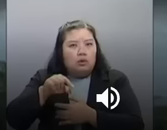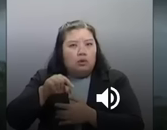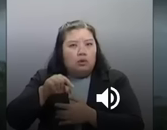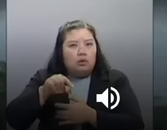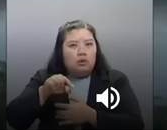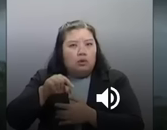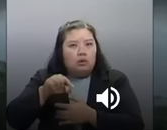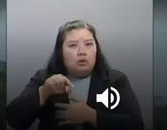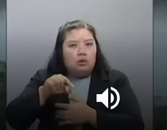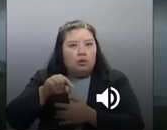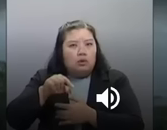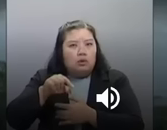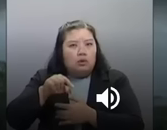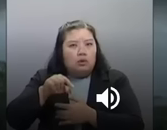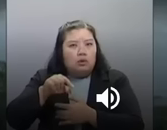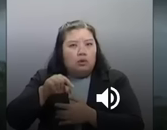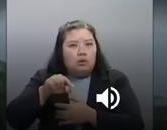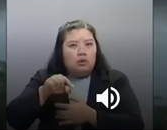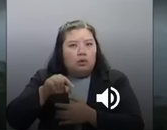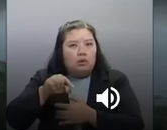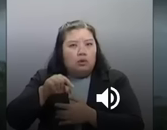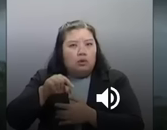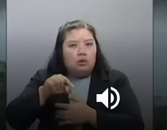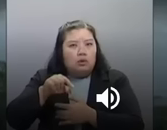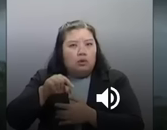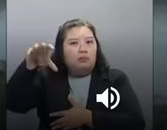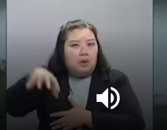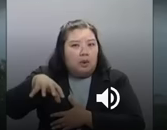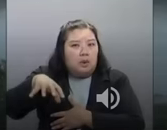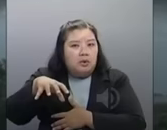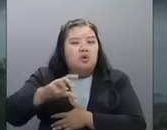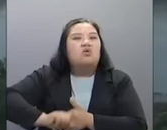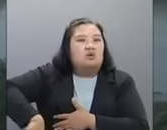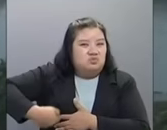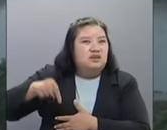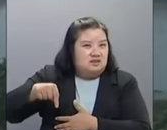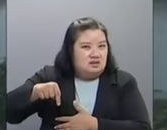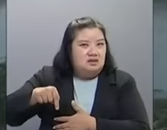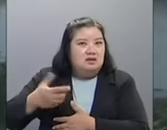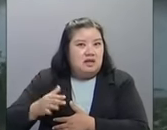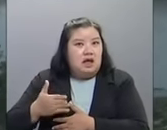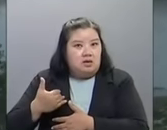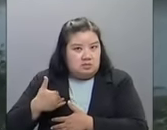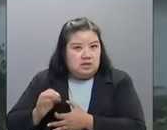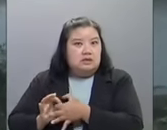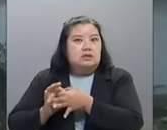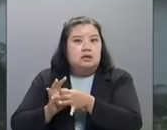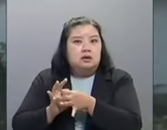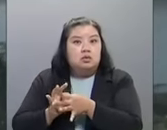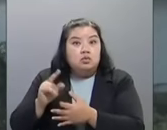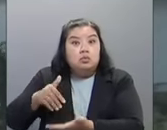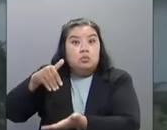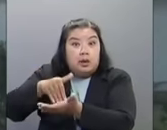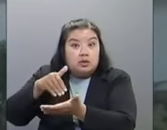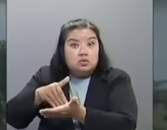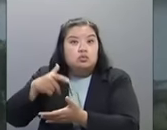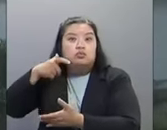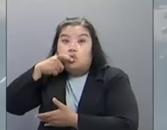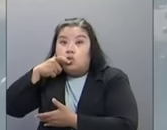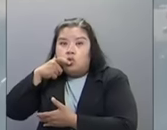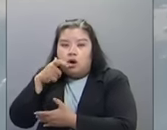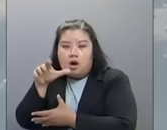ชนะซูเวตากอดาเคมิเกทอนะซูเฮจิเวญอมอมิเตลูล นี่กลายเป็นฐานสแกมเมอร์ออนไลน์แห่งใหม่ของบรรดานักล